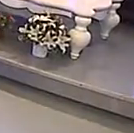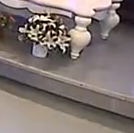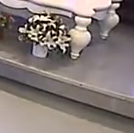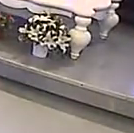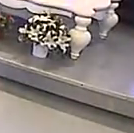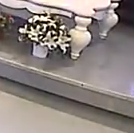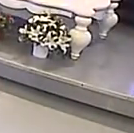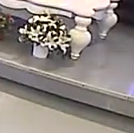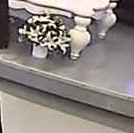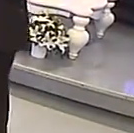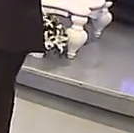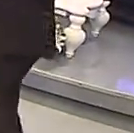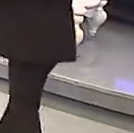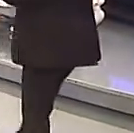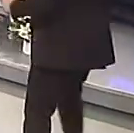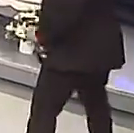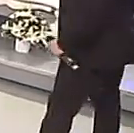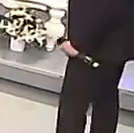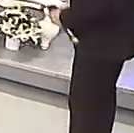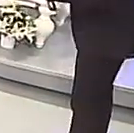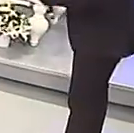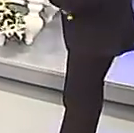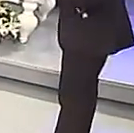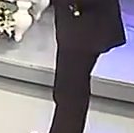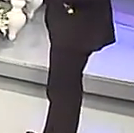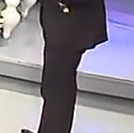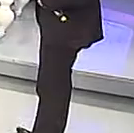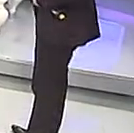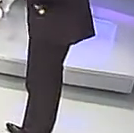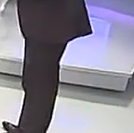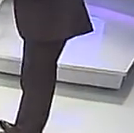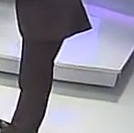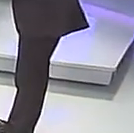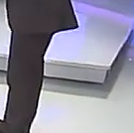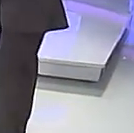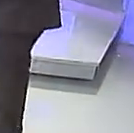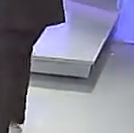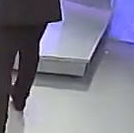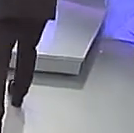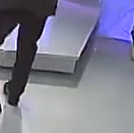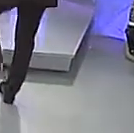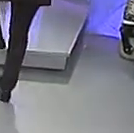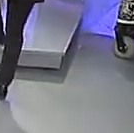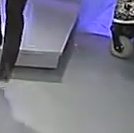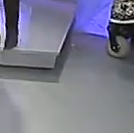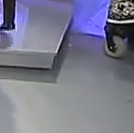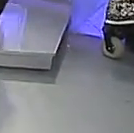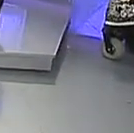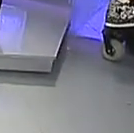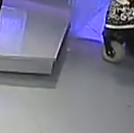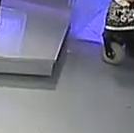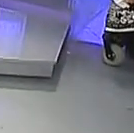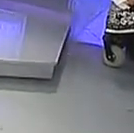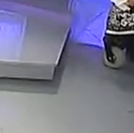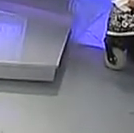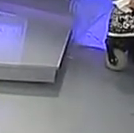Sağlık. Başkanıma hiç sırtımı dönemem. Evet, evet başkanımız o benim burada. Önce başkanım, sonra futbolcu arkadaşım, abim. Ondan da bahsedeceğiz zaten.